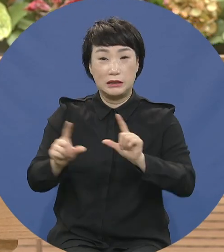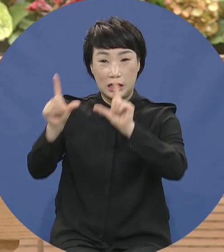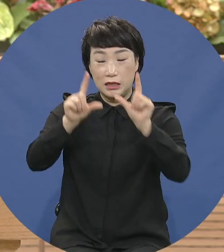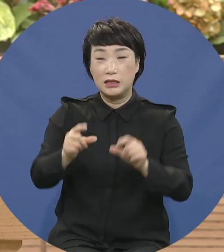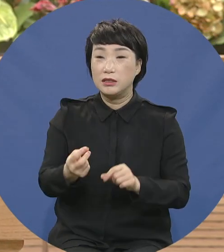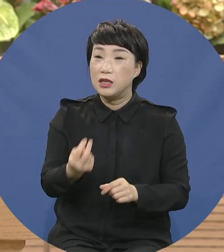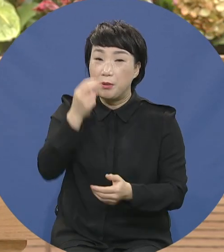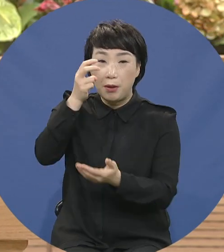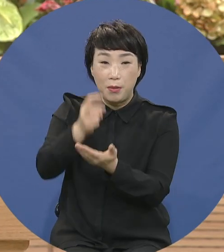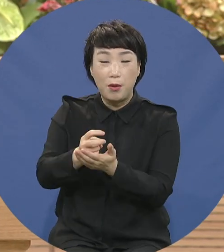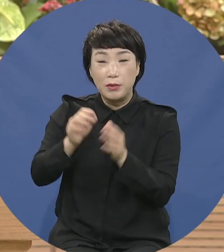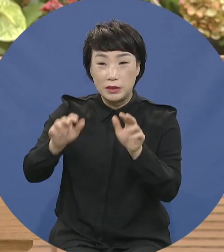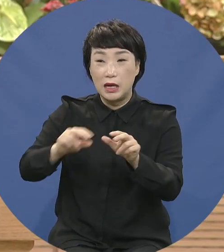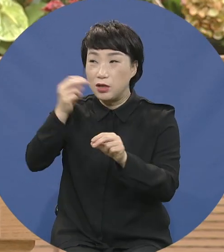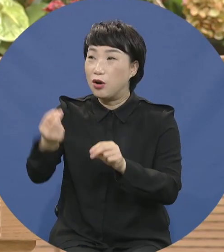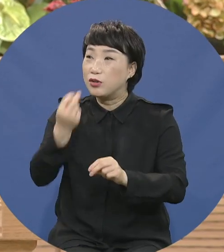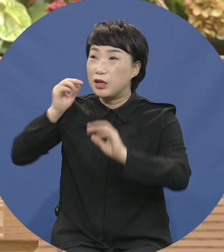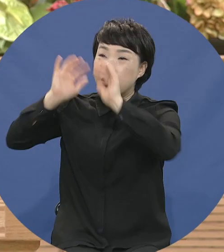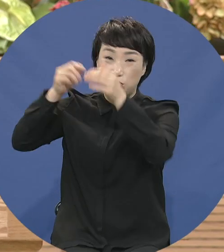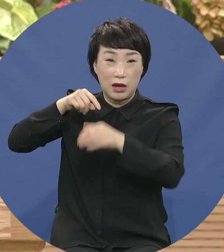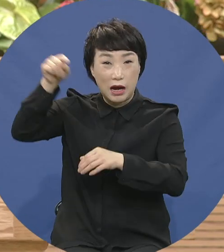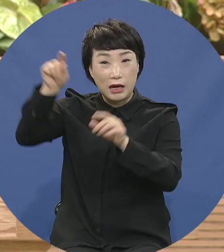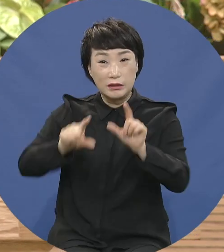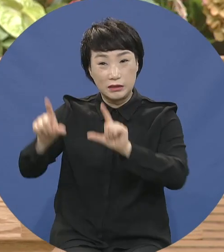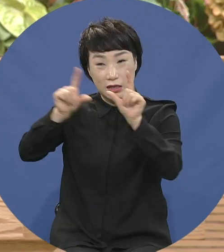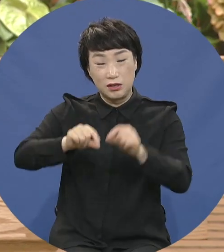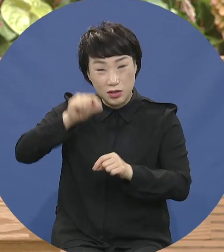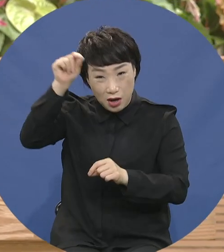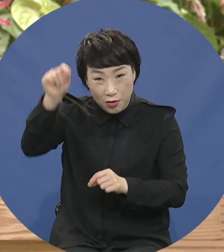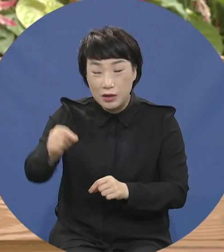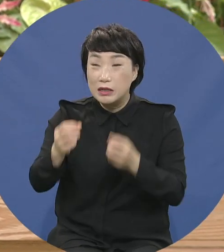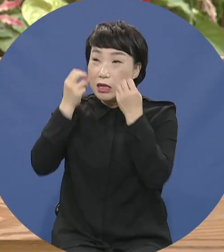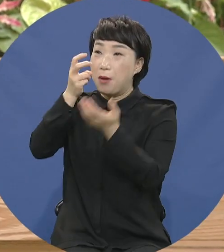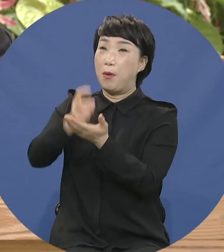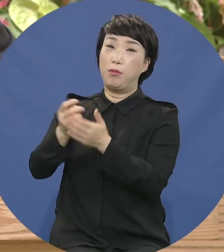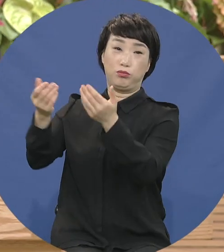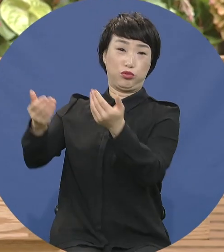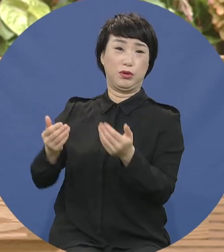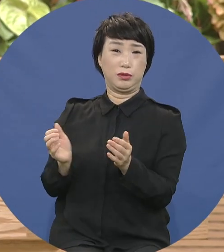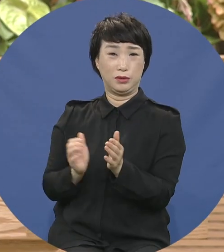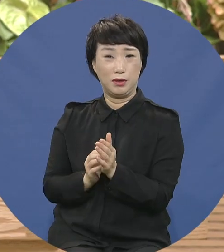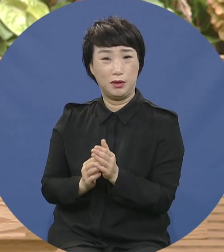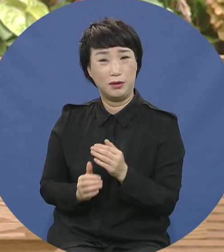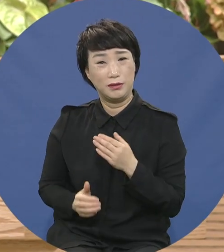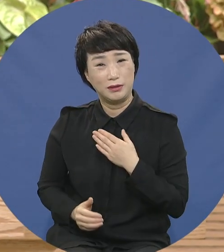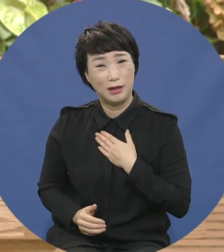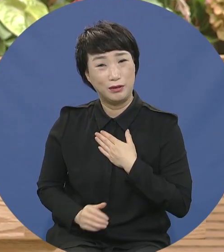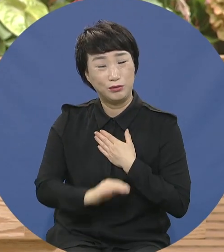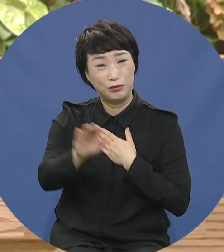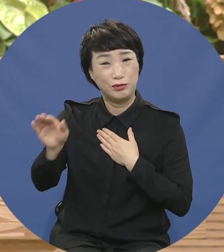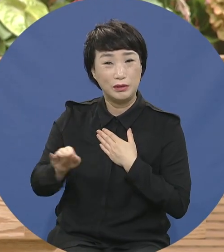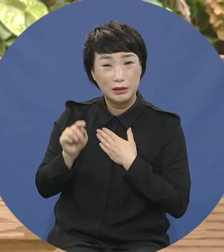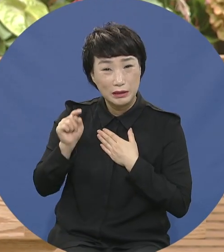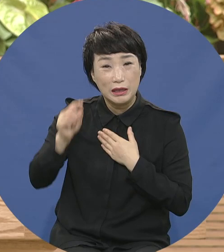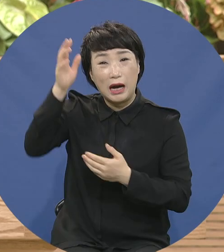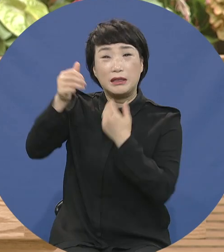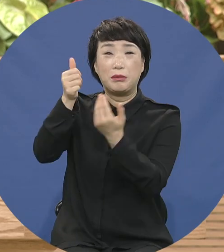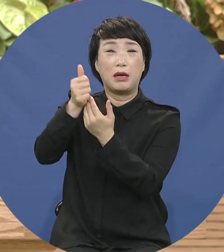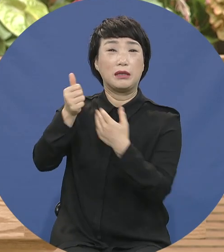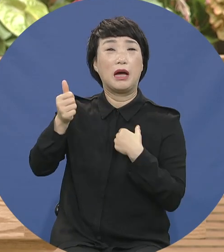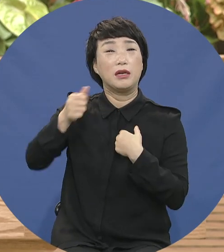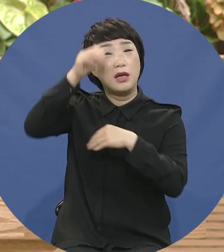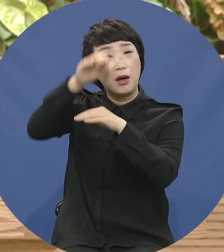성령의 법으로 영생과 천국에서 영원히 살 새 법을 주셨는데 우리는 그분에게